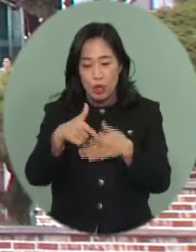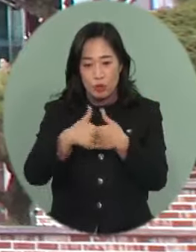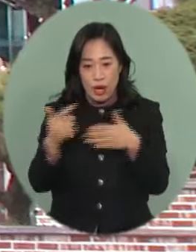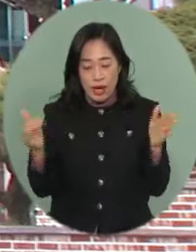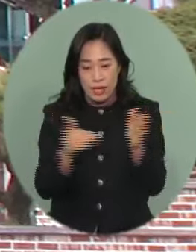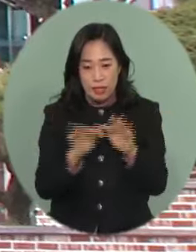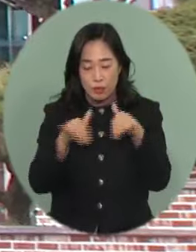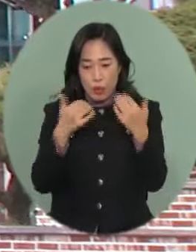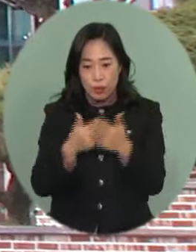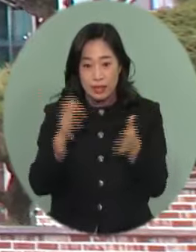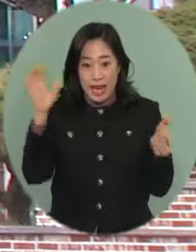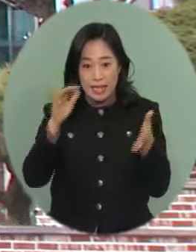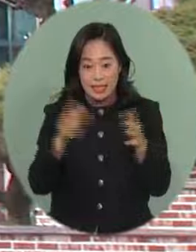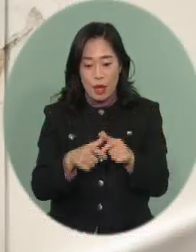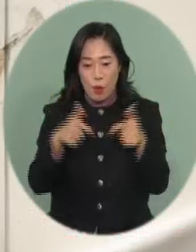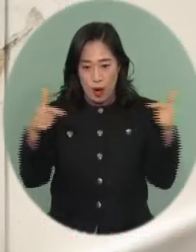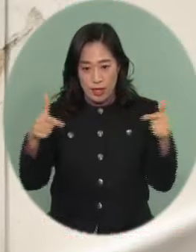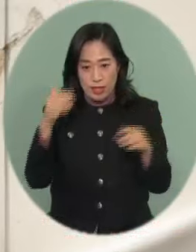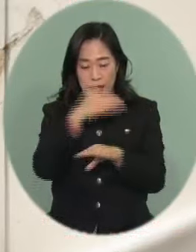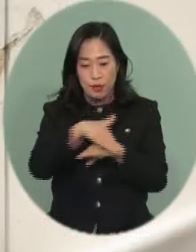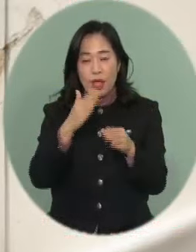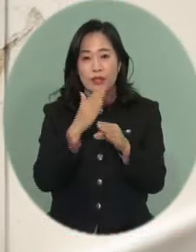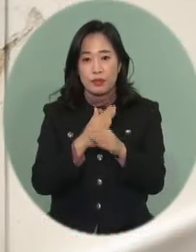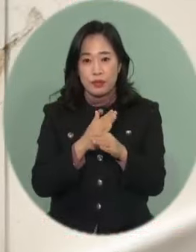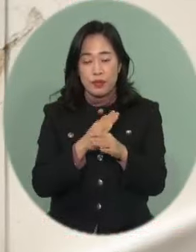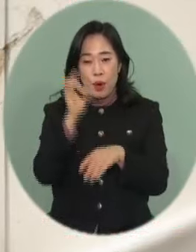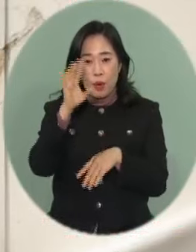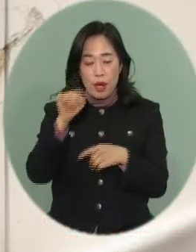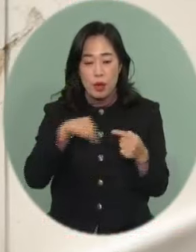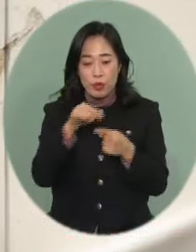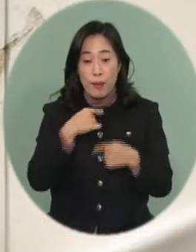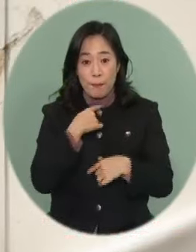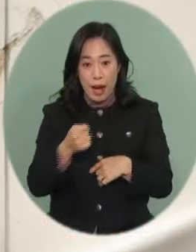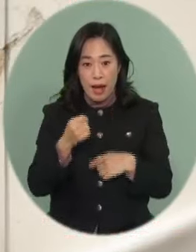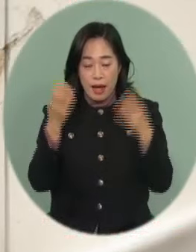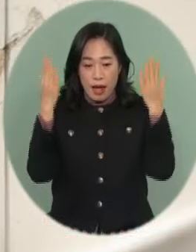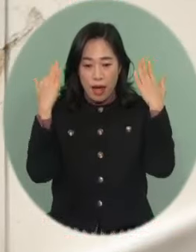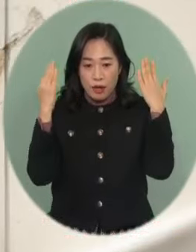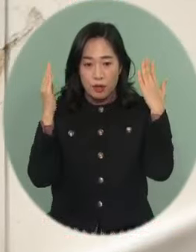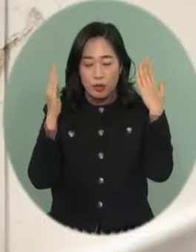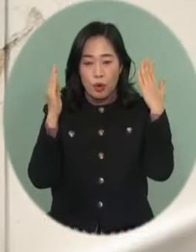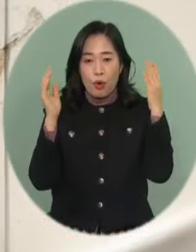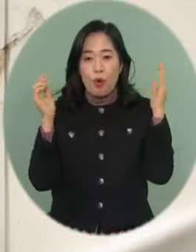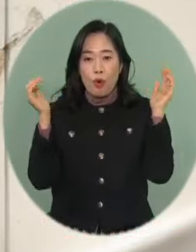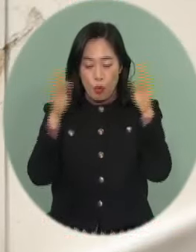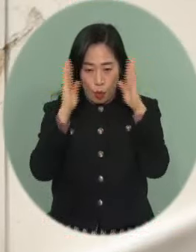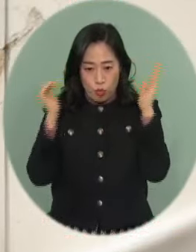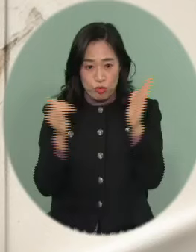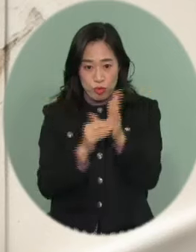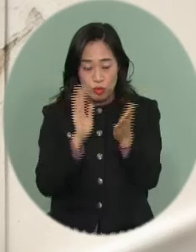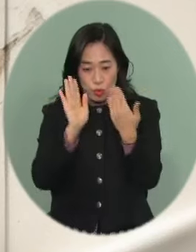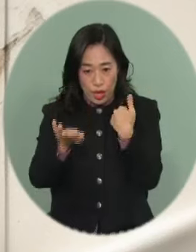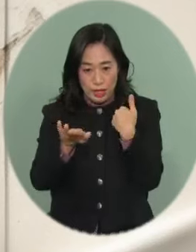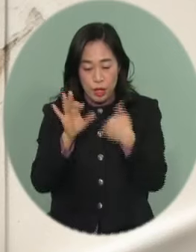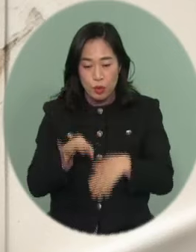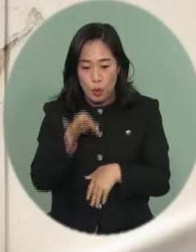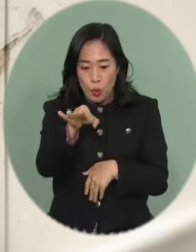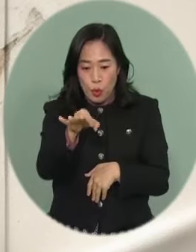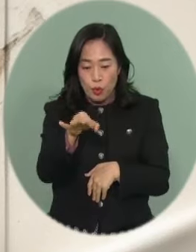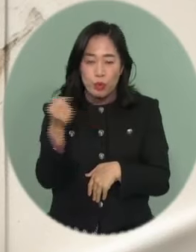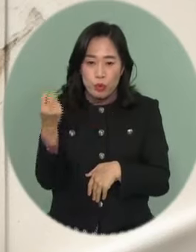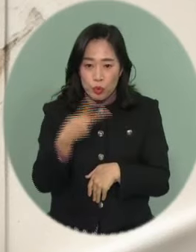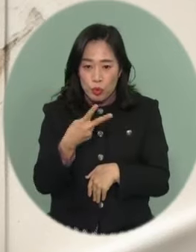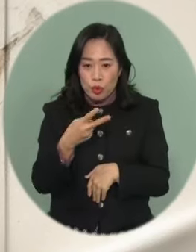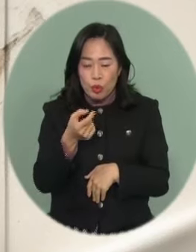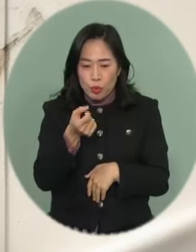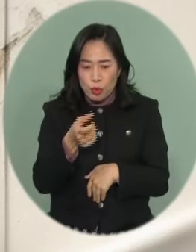초등학생으로 확대해 나갈 예정입니다. 기존에 운영됐던 방과후 학교와 돌봄 교실은 비용을 내야 하거나 소수의 학생만